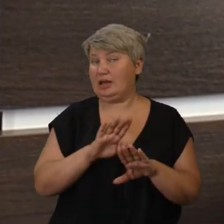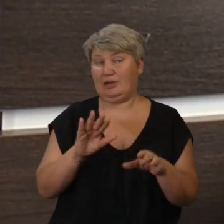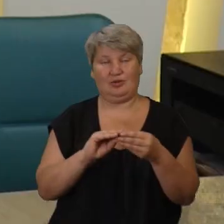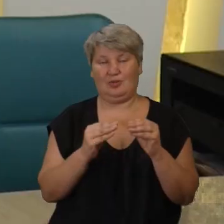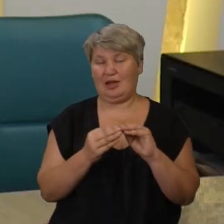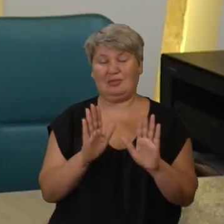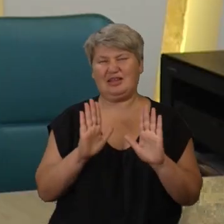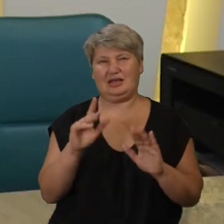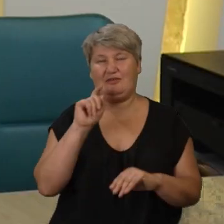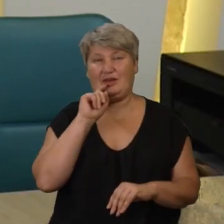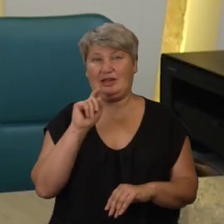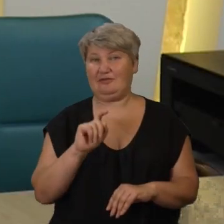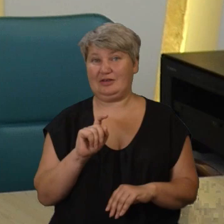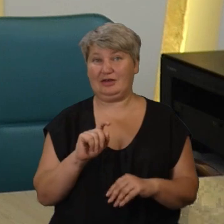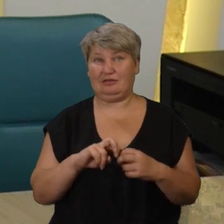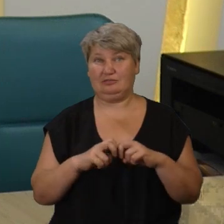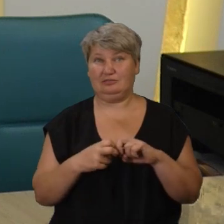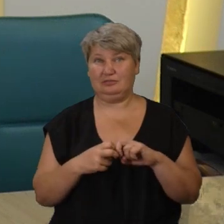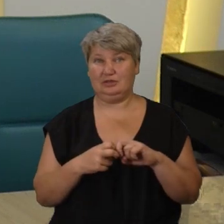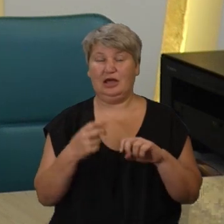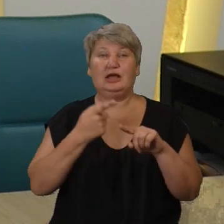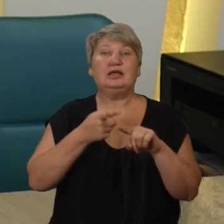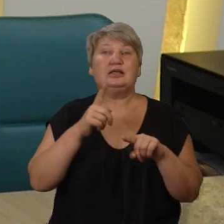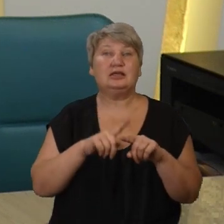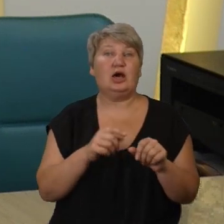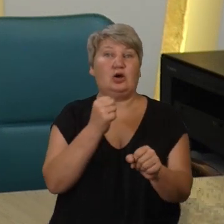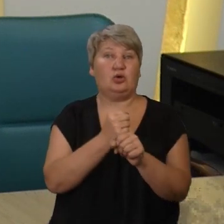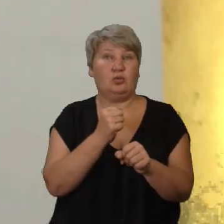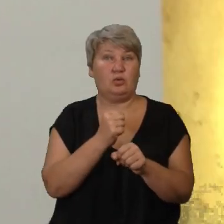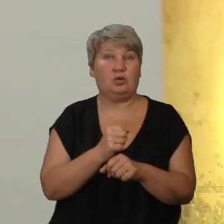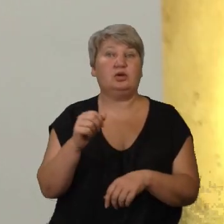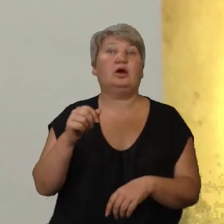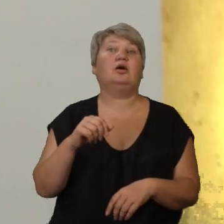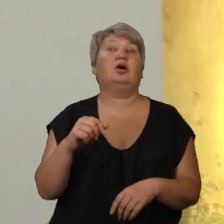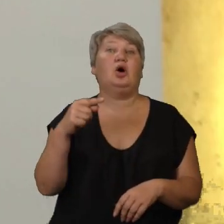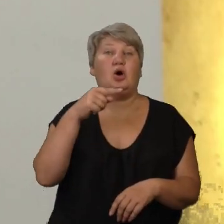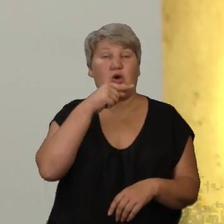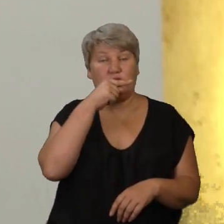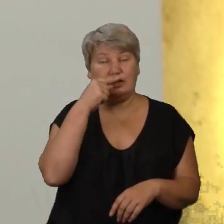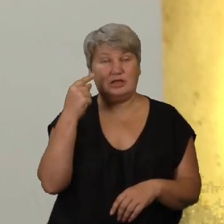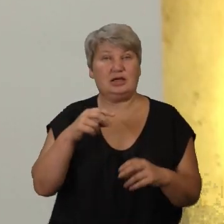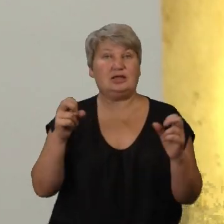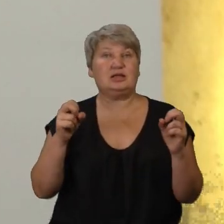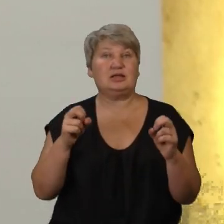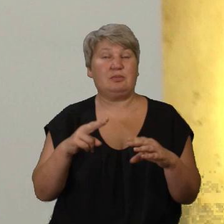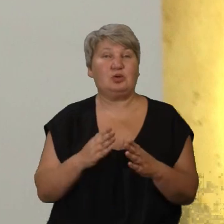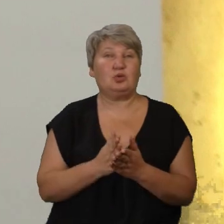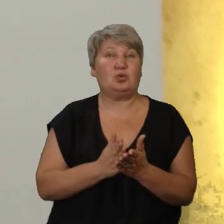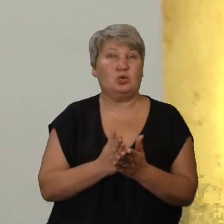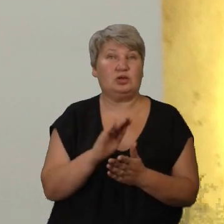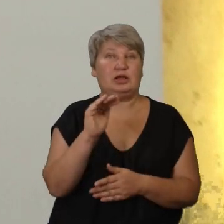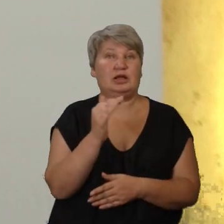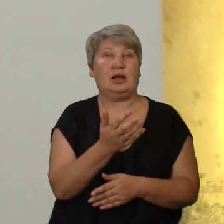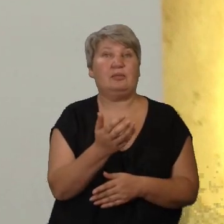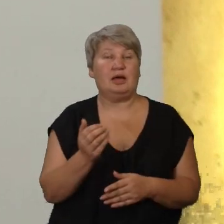оця книга Вона робота російських спецслужб дитина бере цю книжку вона починає розуміти що